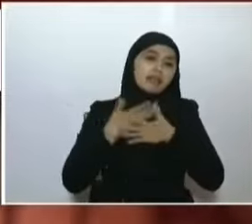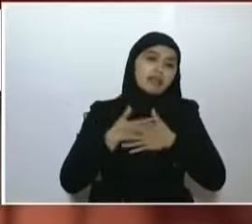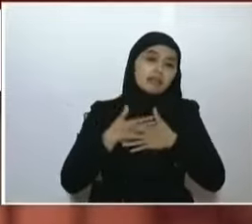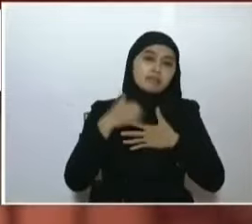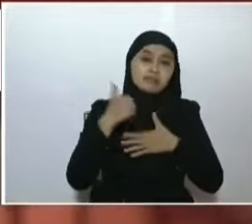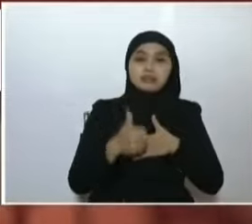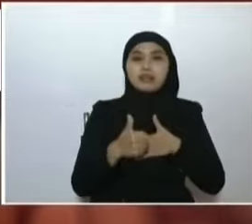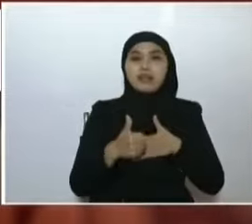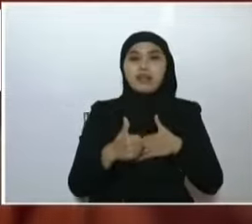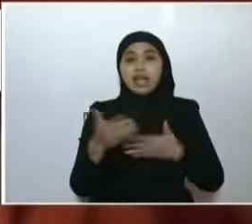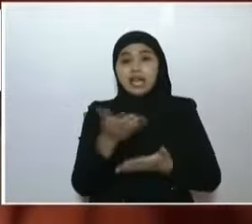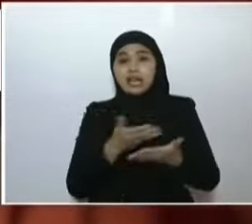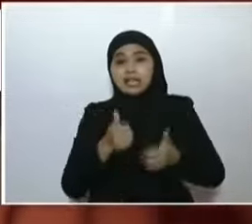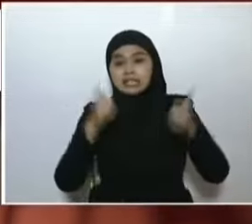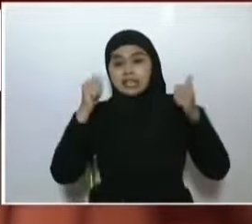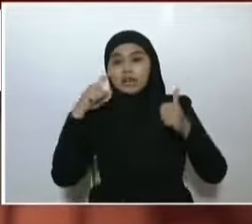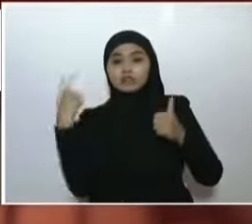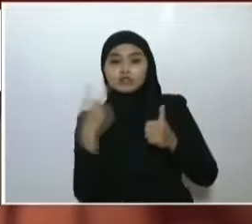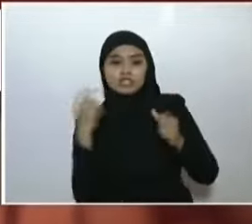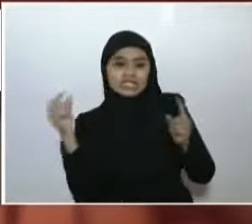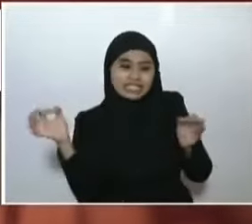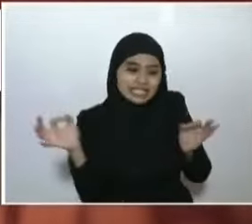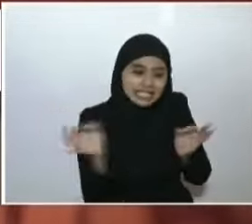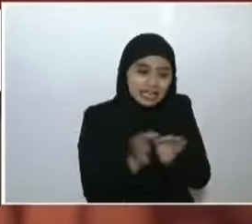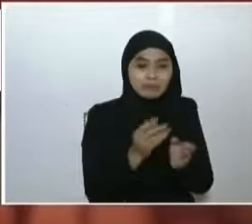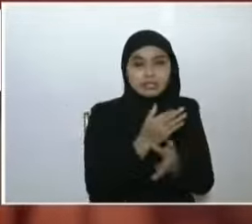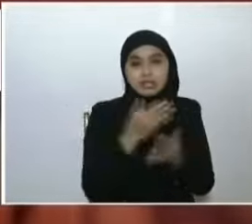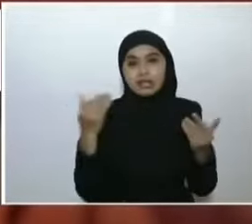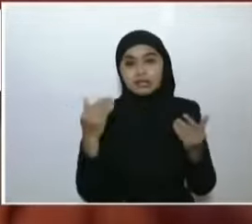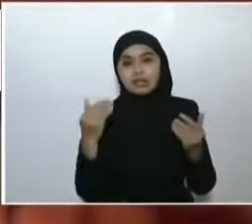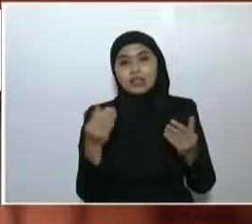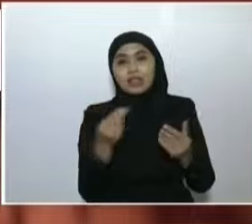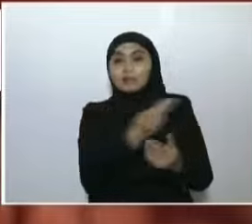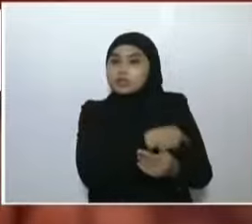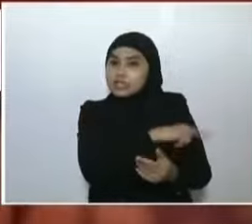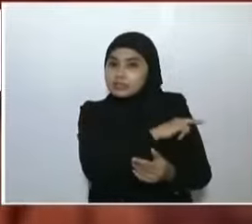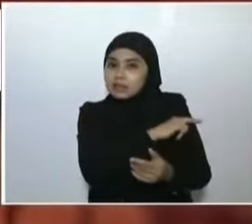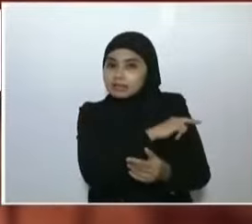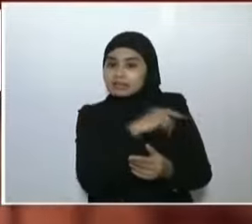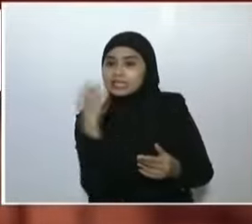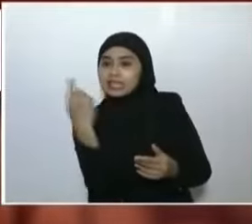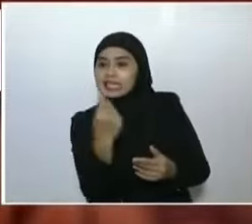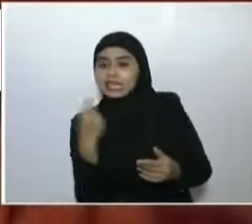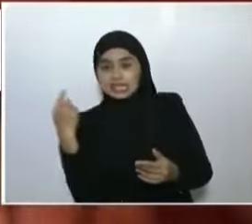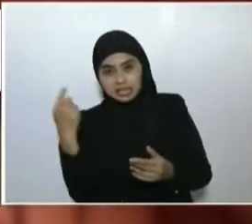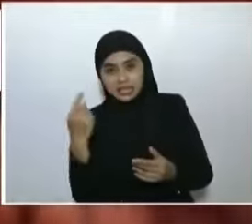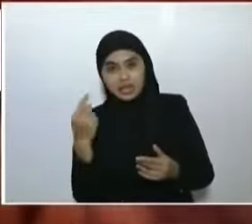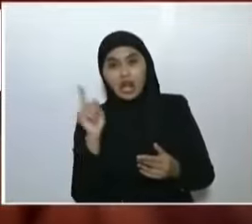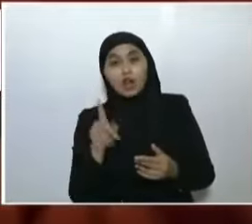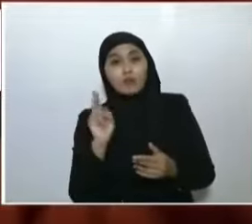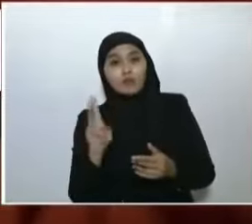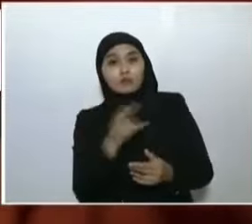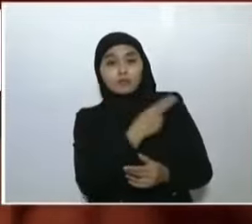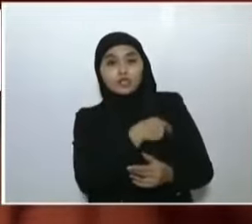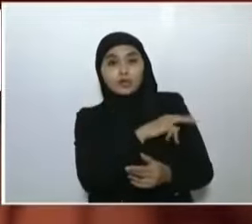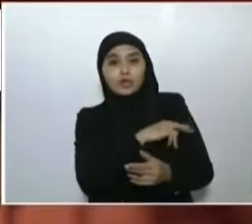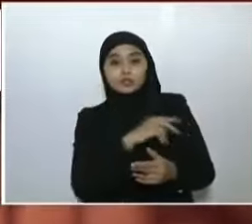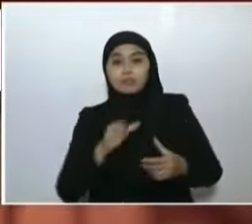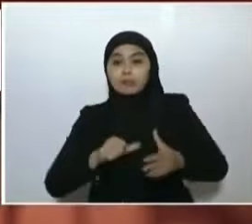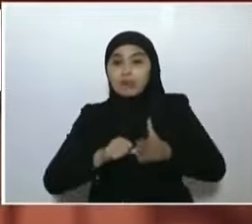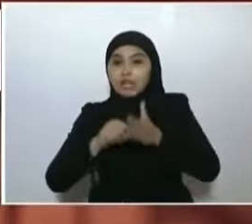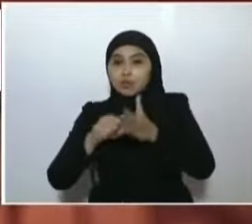kesehatan kita harus kita dekatkan dengan masyarakat dengan Puskesmas miling kalau perlu Puskesmas